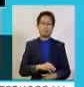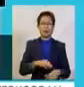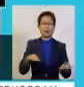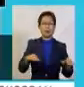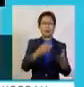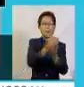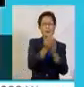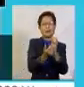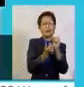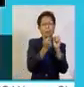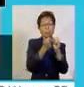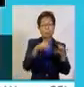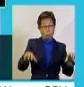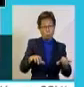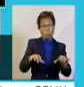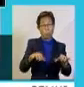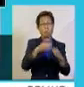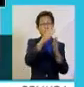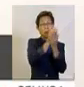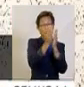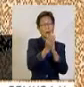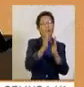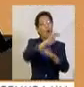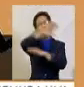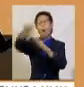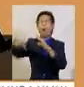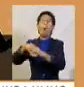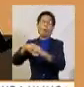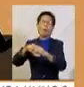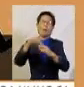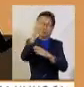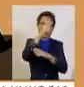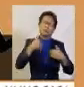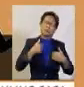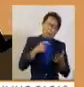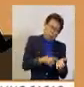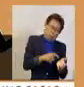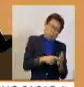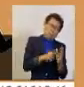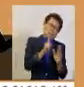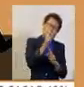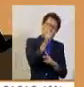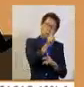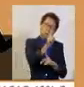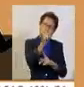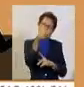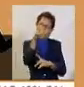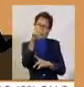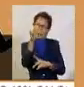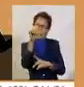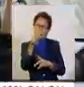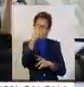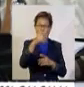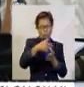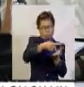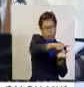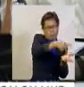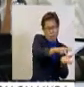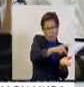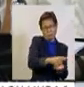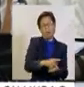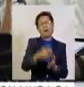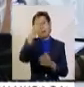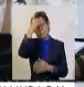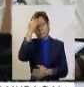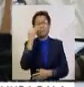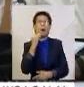Pelaksanaan belanjawan juga masih menyeluruh walaupun kerajaan masih mempunyai hutang RM1 trilion untuk diselesaikan. Tun Dr.